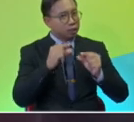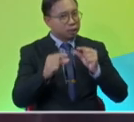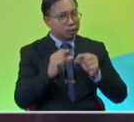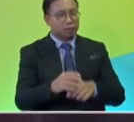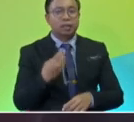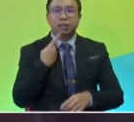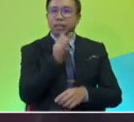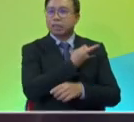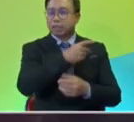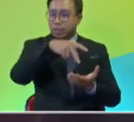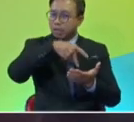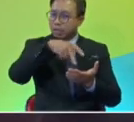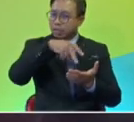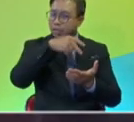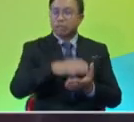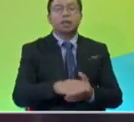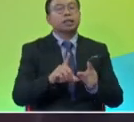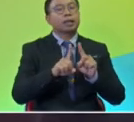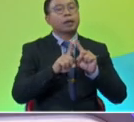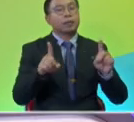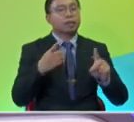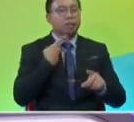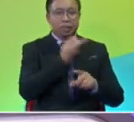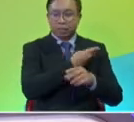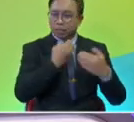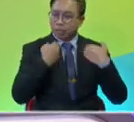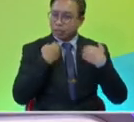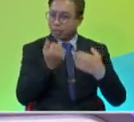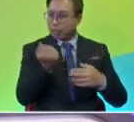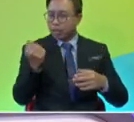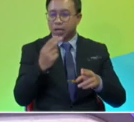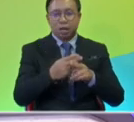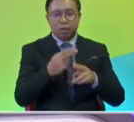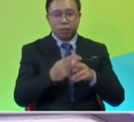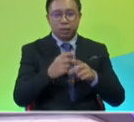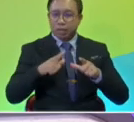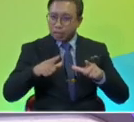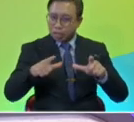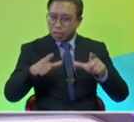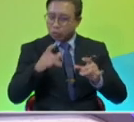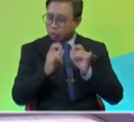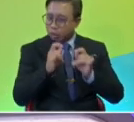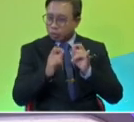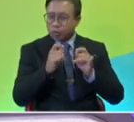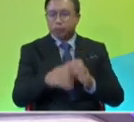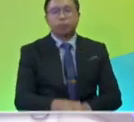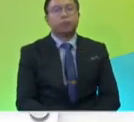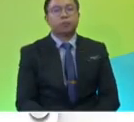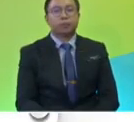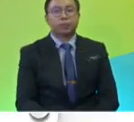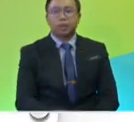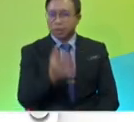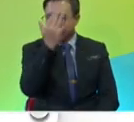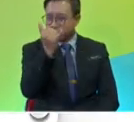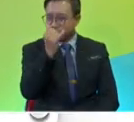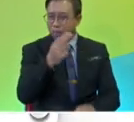menari-nari tu tapi sebenarnya kita ada alat perkerusi yang dinamakan sebagai kayu tiktok ha Kenapa